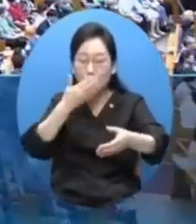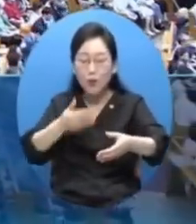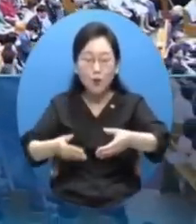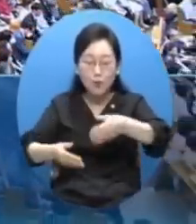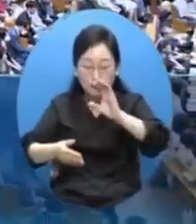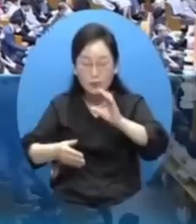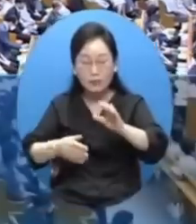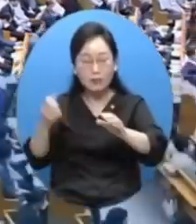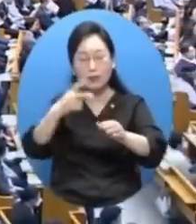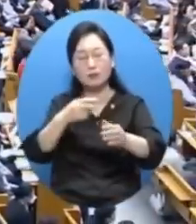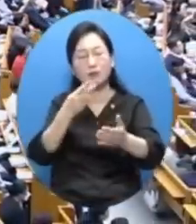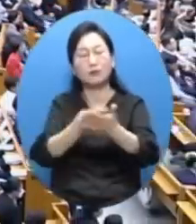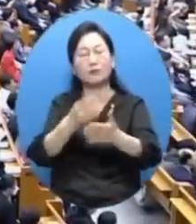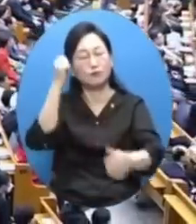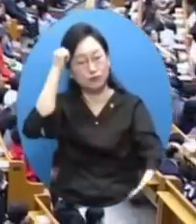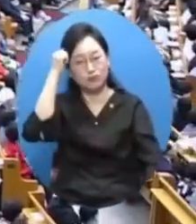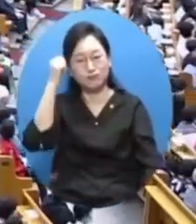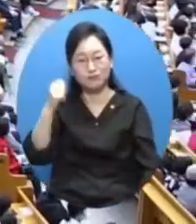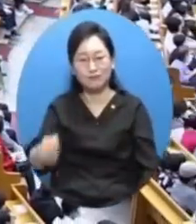누웠더니